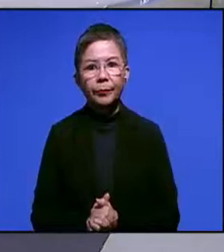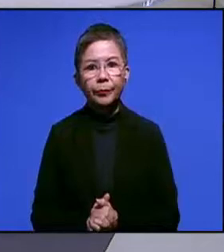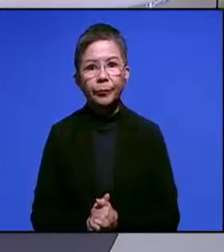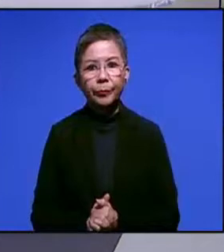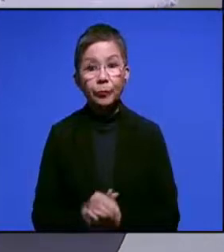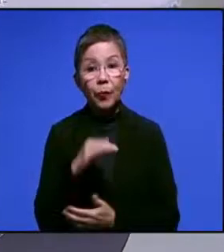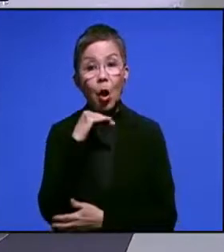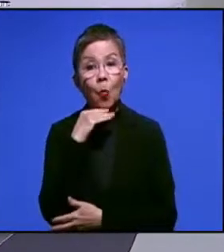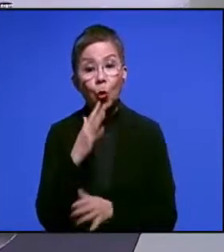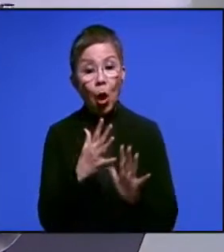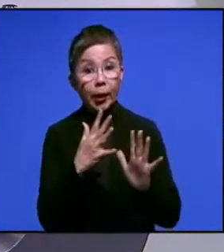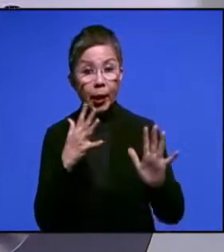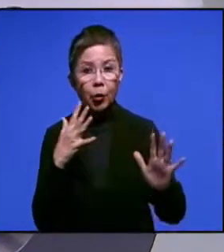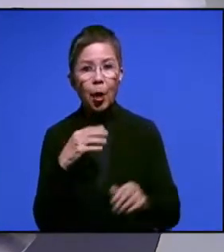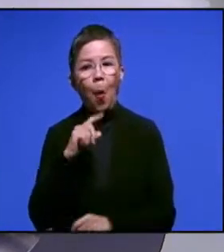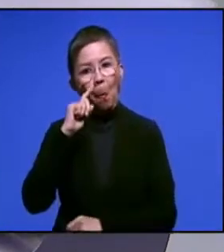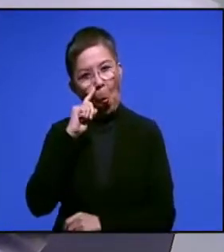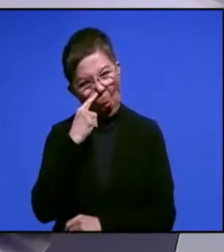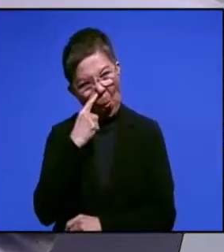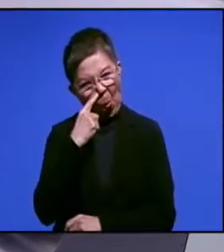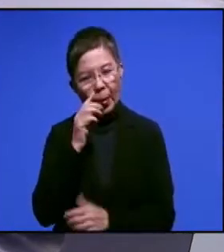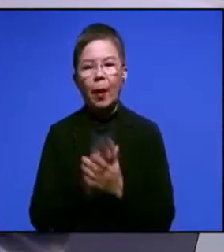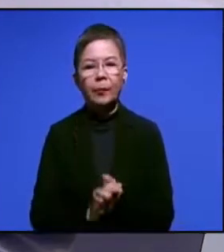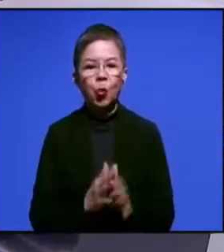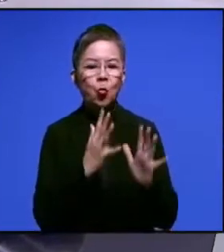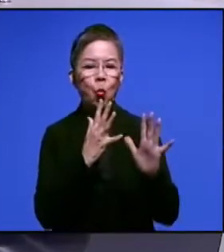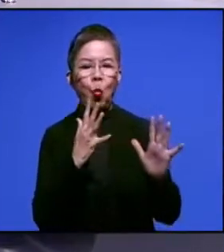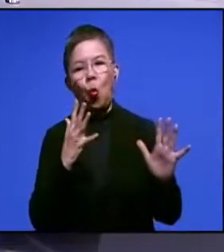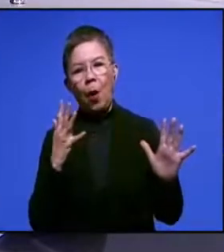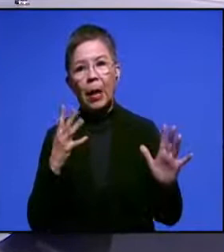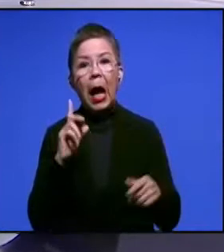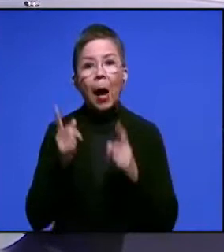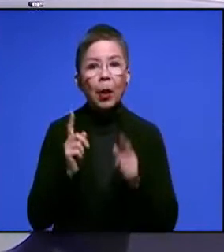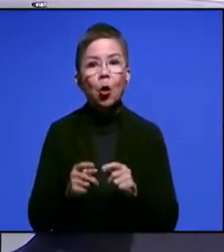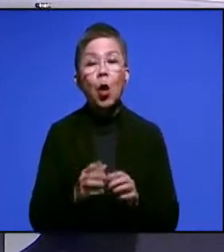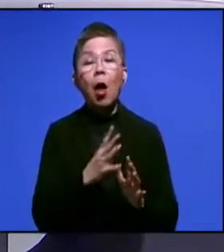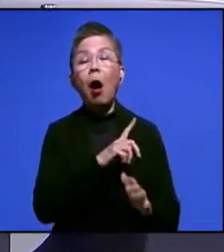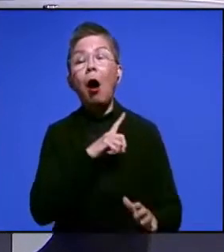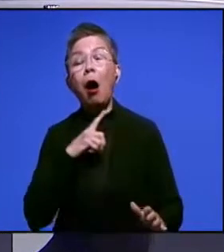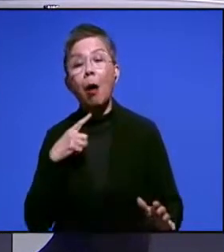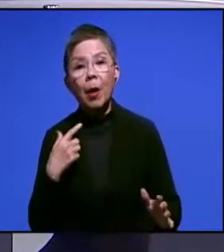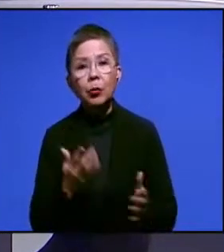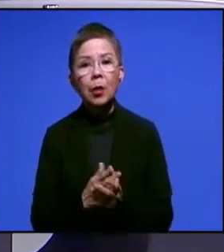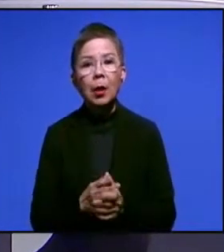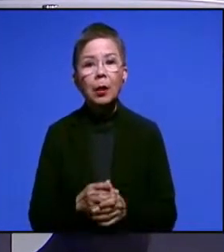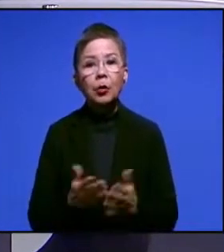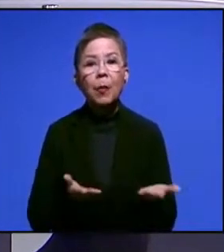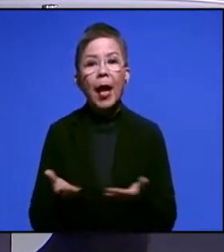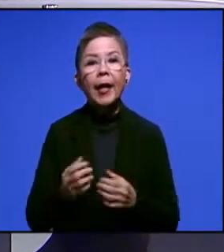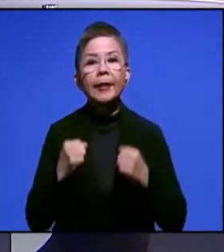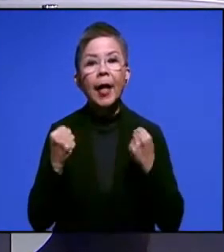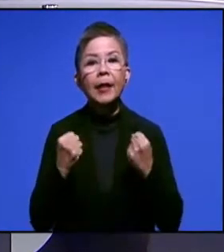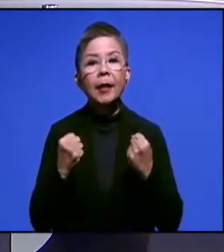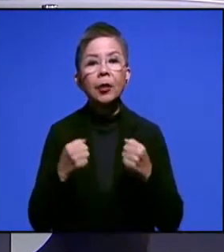Hai bisa menunggu dalam antrian memang menjadi hal paling membosankan apalagi jika sudah menunggu lama ternyata pelayanan